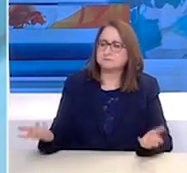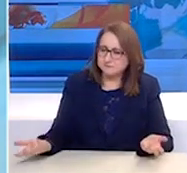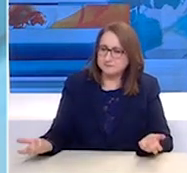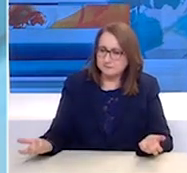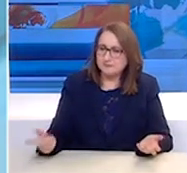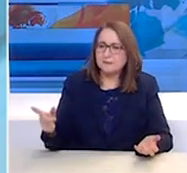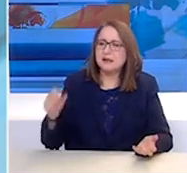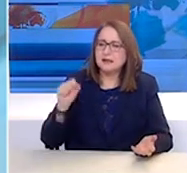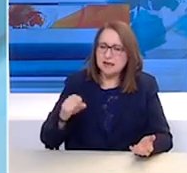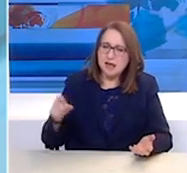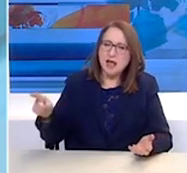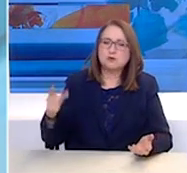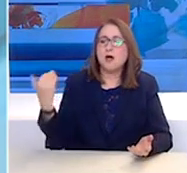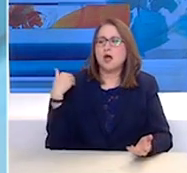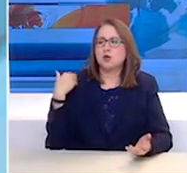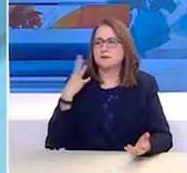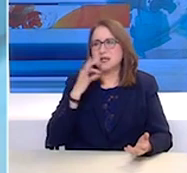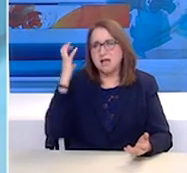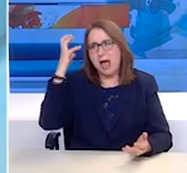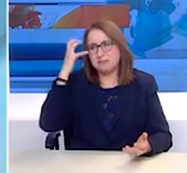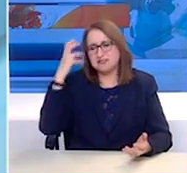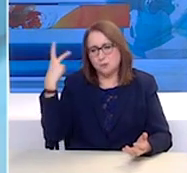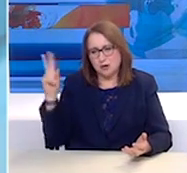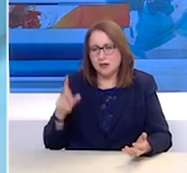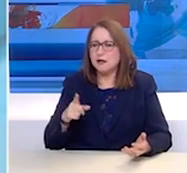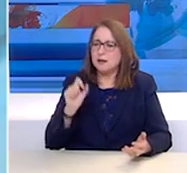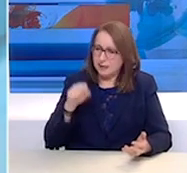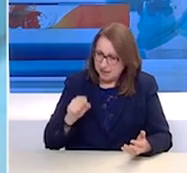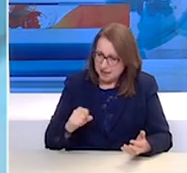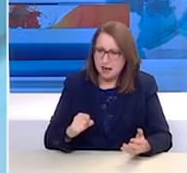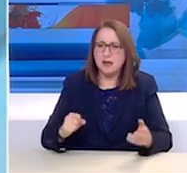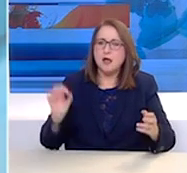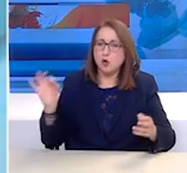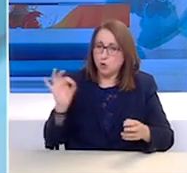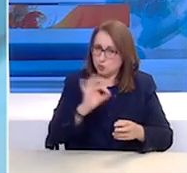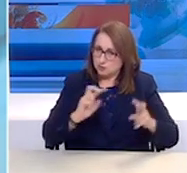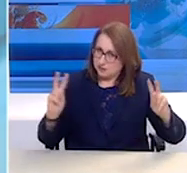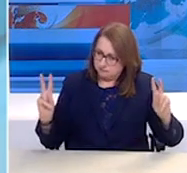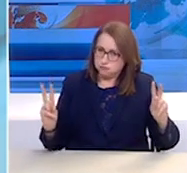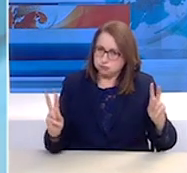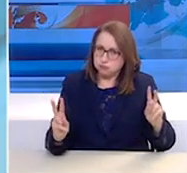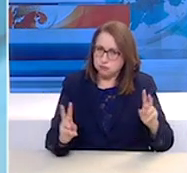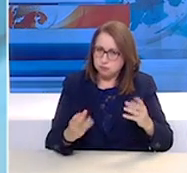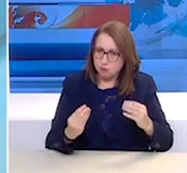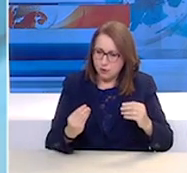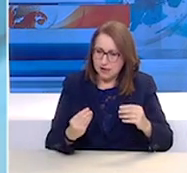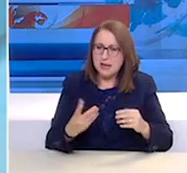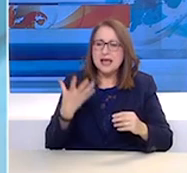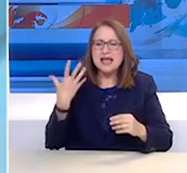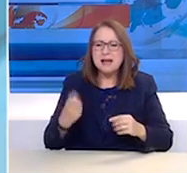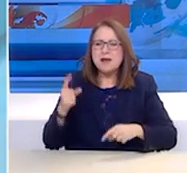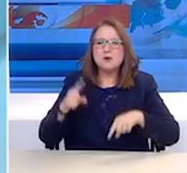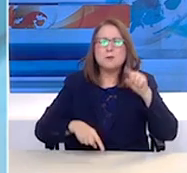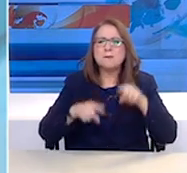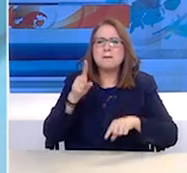μειώνουν τα κρούσματα πάρα πολύ. Υπάρχουν, εξακολουθούν τα ποσοστά να αφορούν και κρούσματα που είναι, να μην τα λέμε ορφανά,